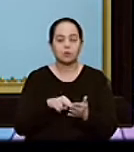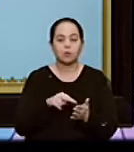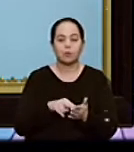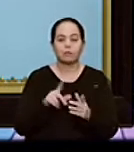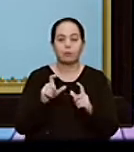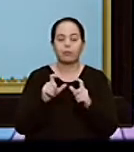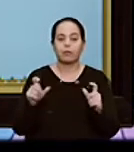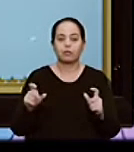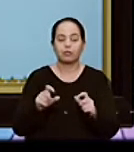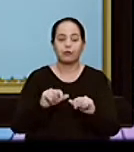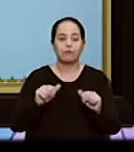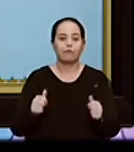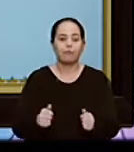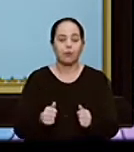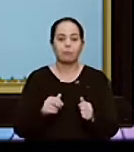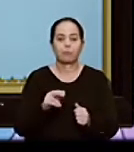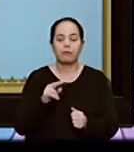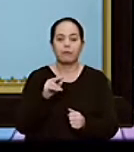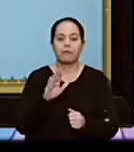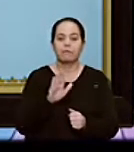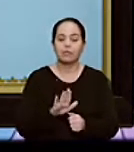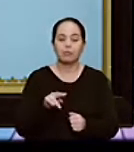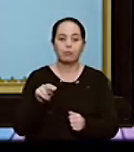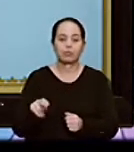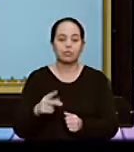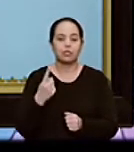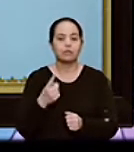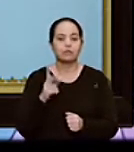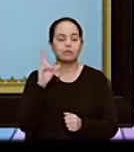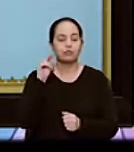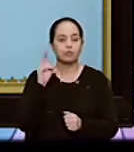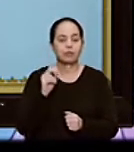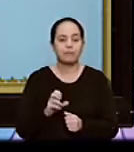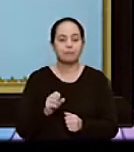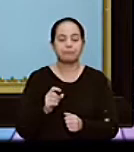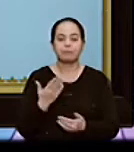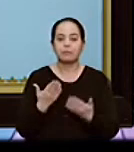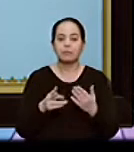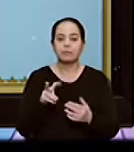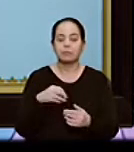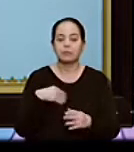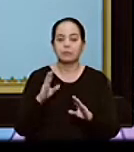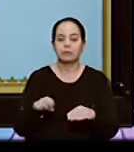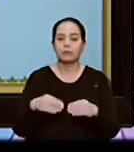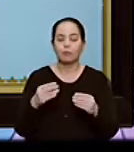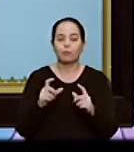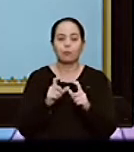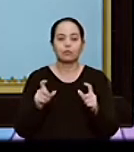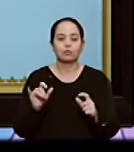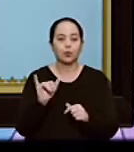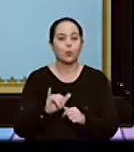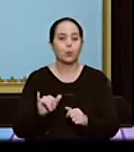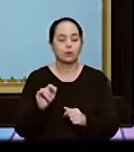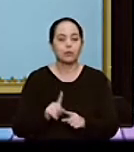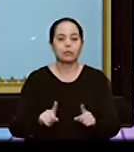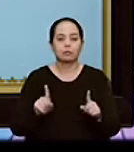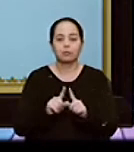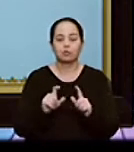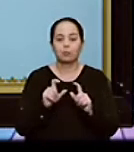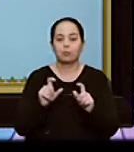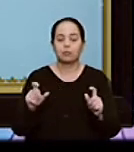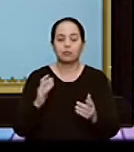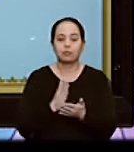Стоит в предложении в форме винительного падежа единственного числа. А раз мы задаем вопрос в предложении «куда»,